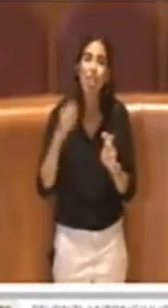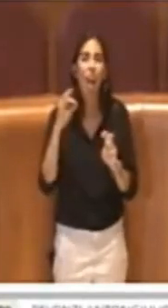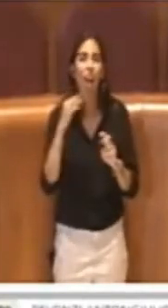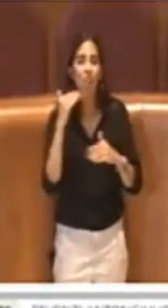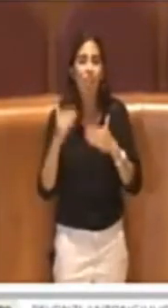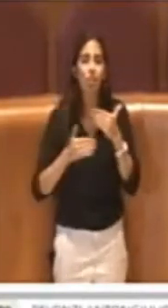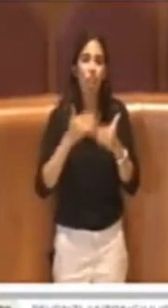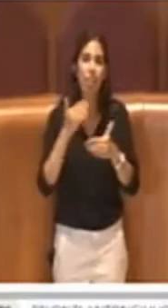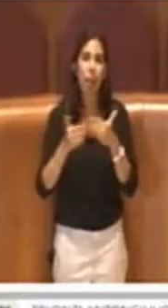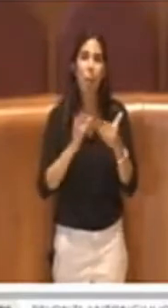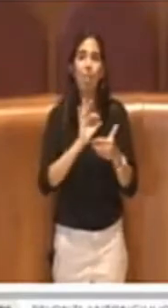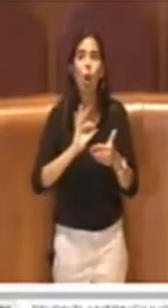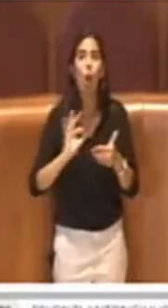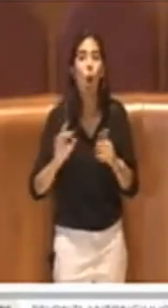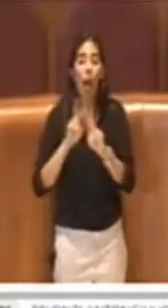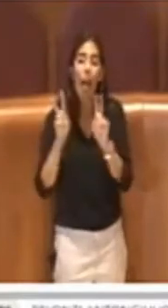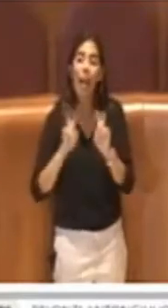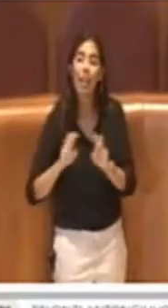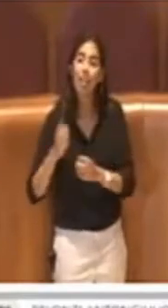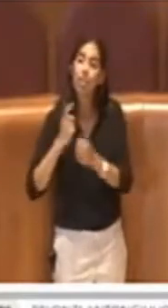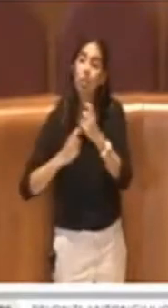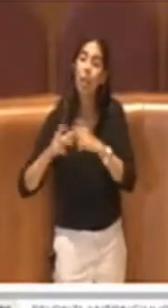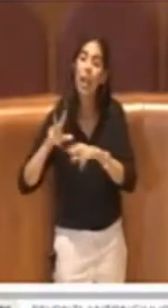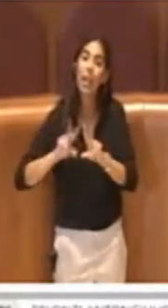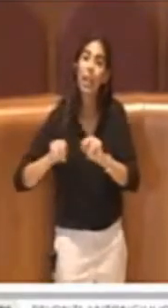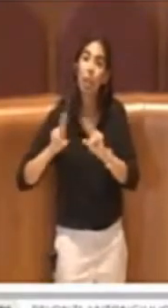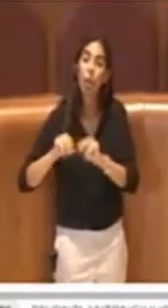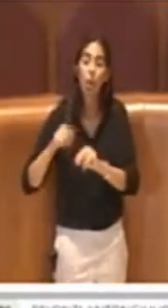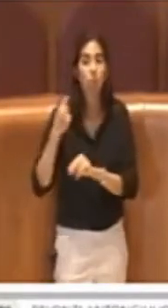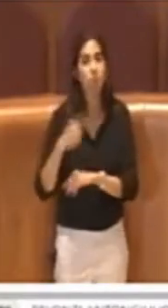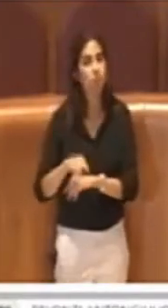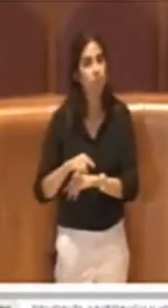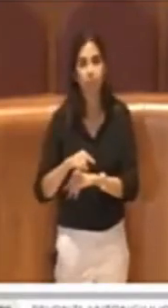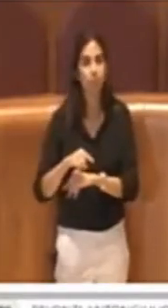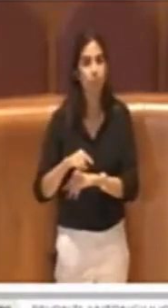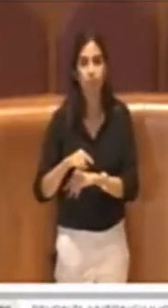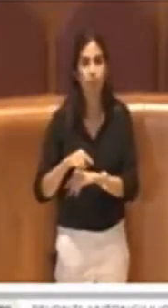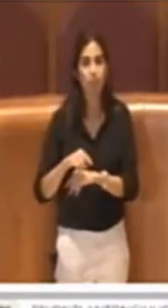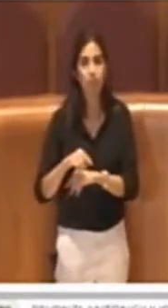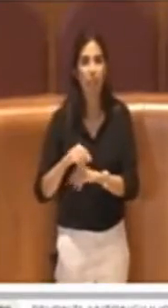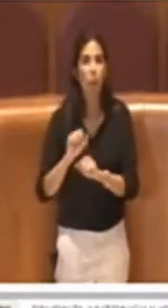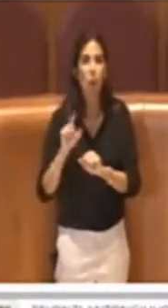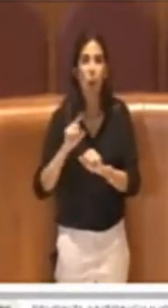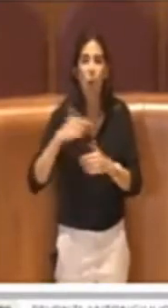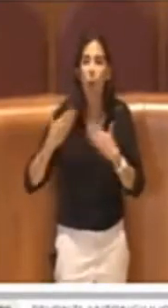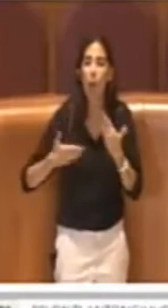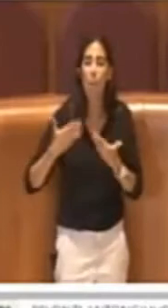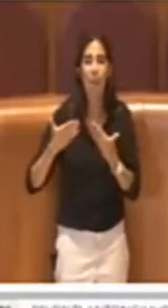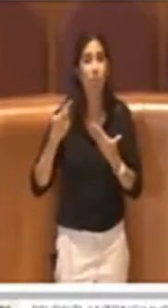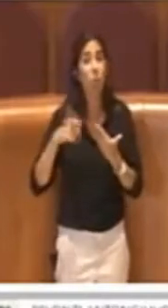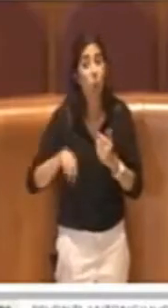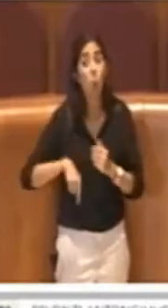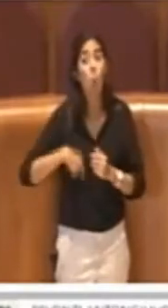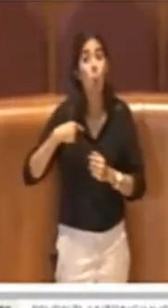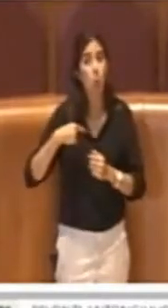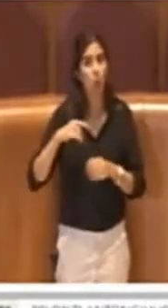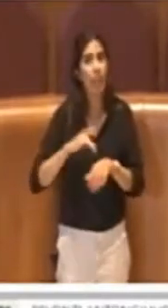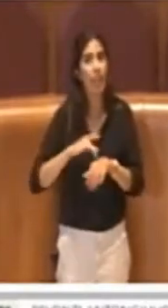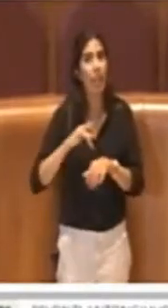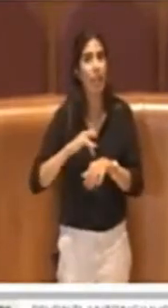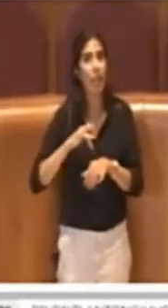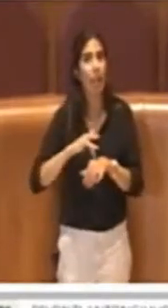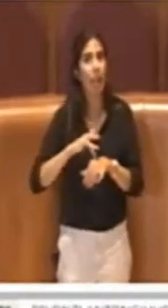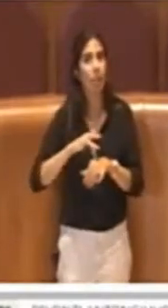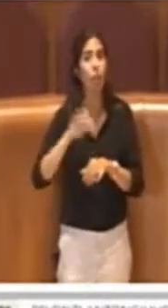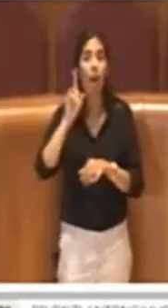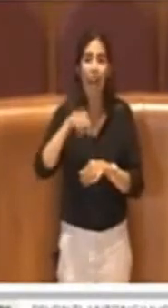energie da fonti rinnovabili sono discorsi lunghi, delicati, al quale anche gli operatori